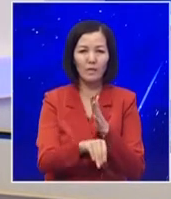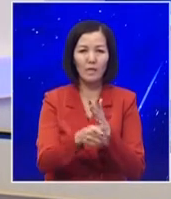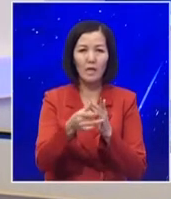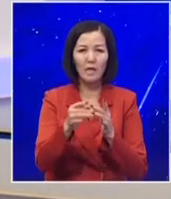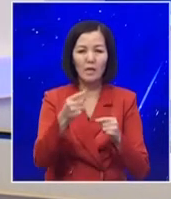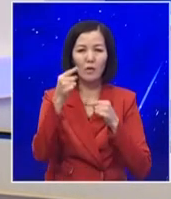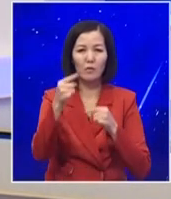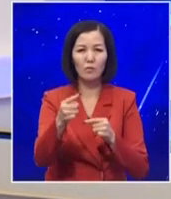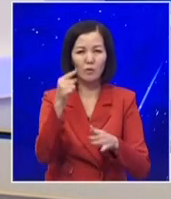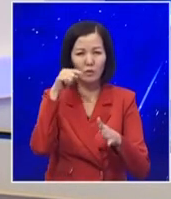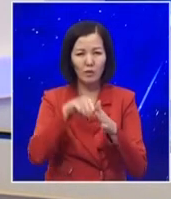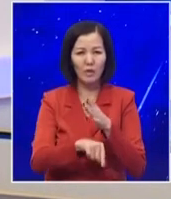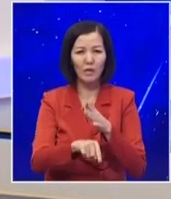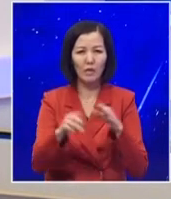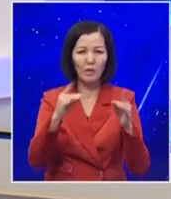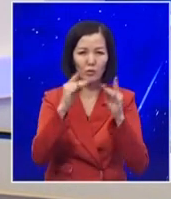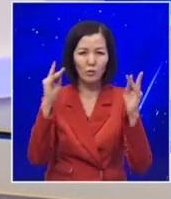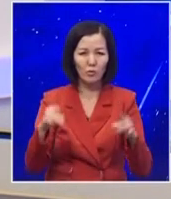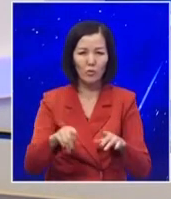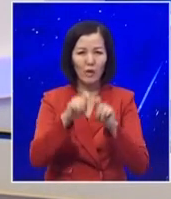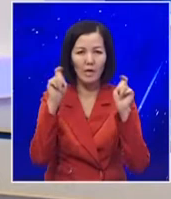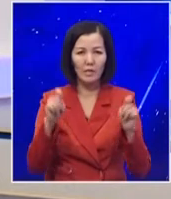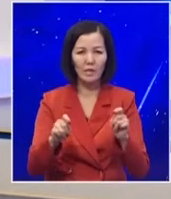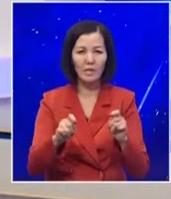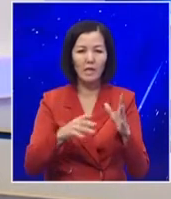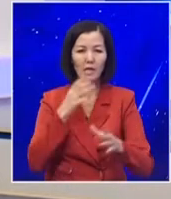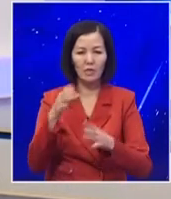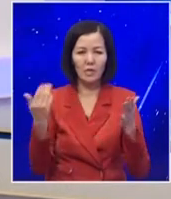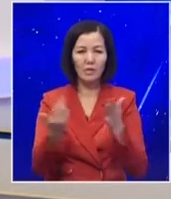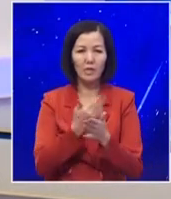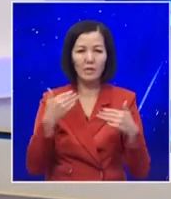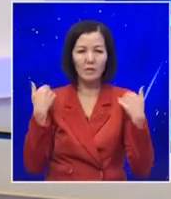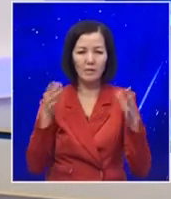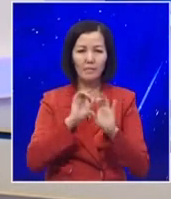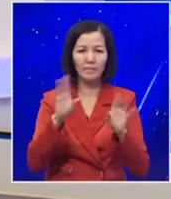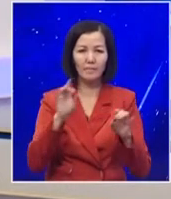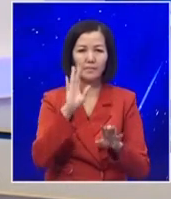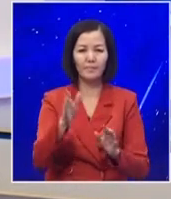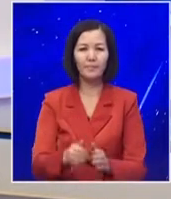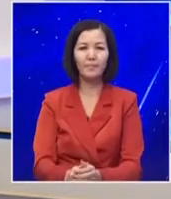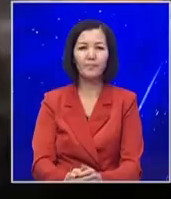әрі терең суасты туннель ашылды. Әлемдегі елеулі оқиғалар жаһан жаңалықтар топтамасында.